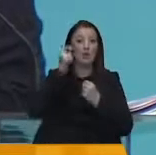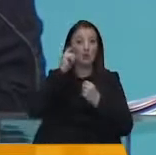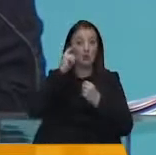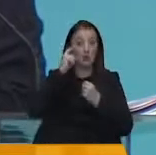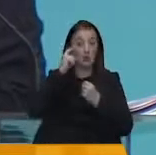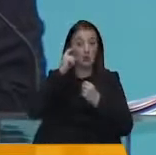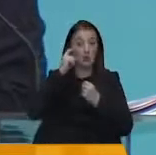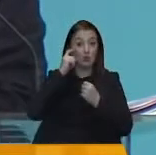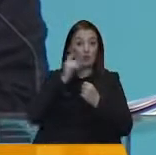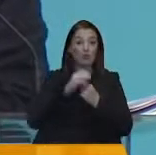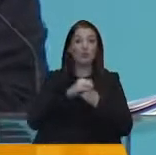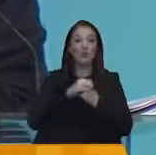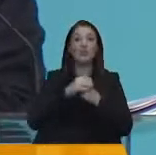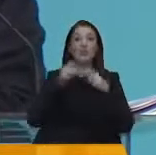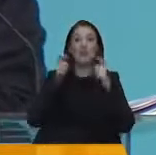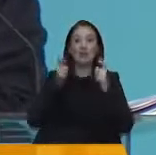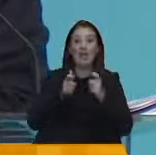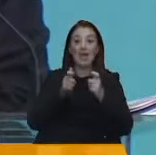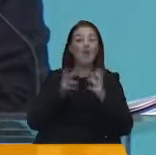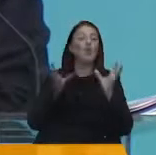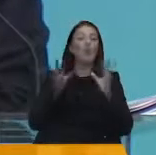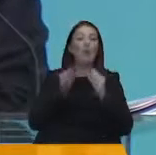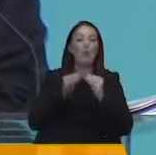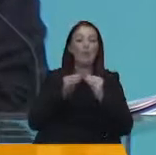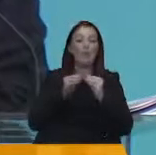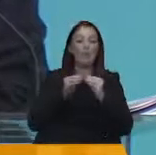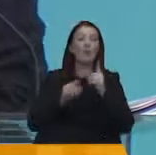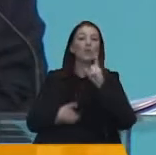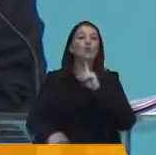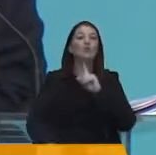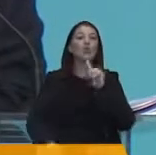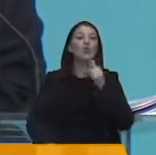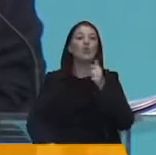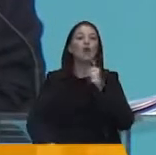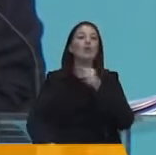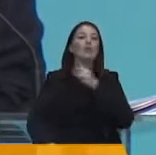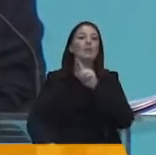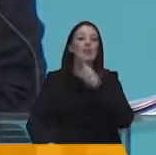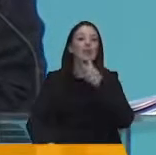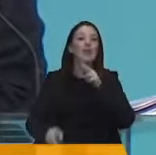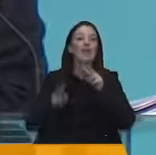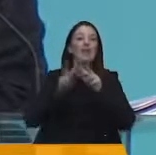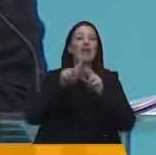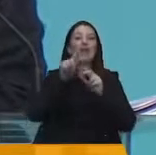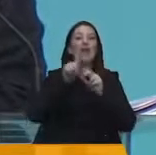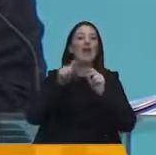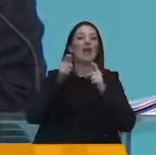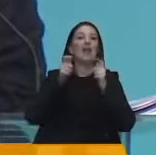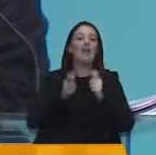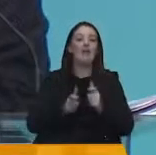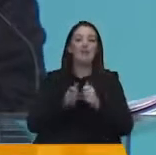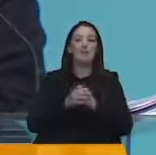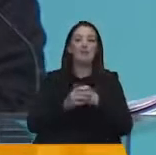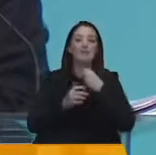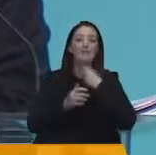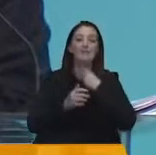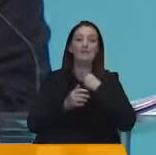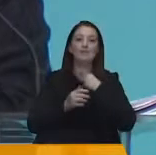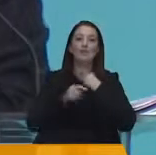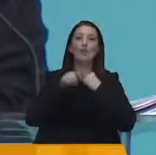düşündüğümüz alan toplamda 116 bin metrekarelik alan.